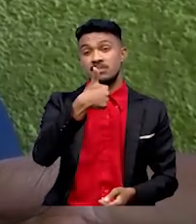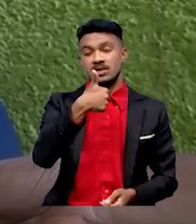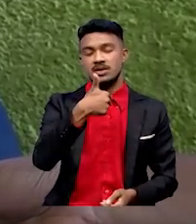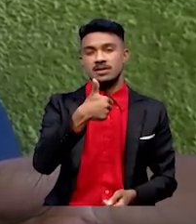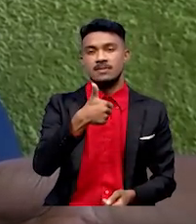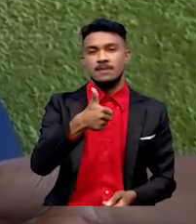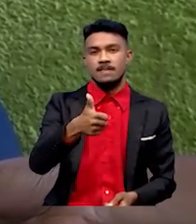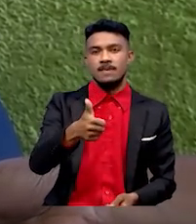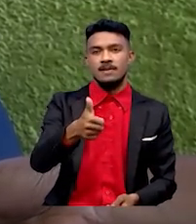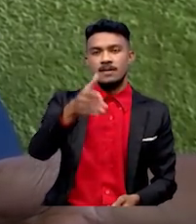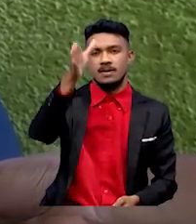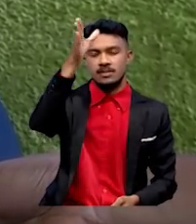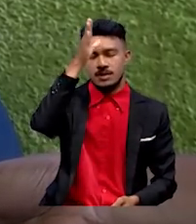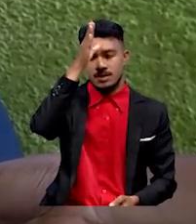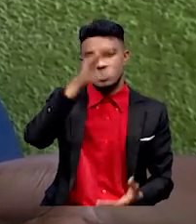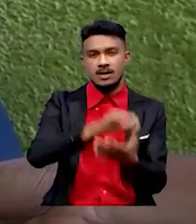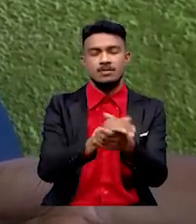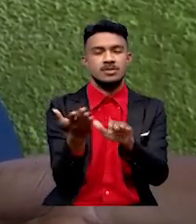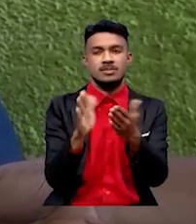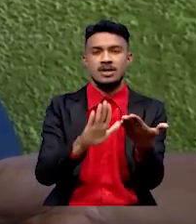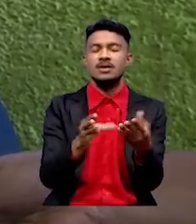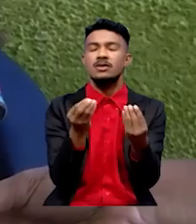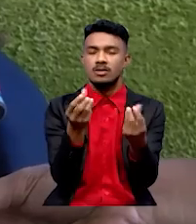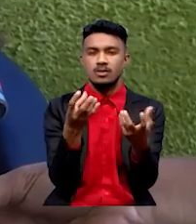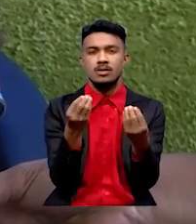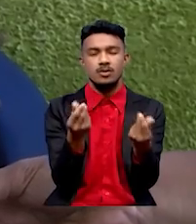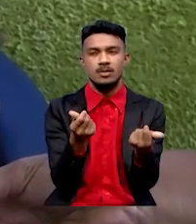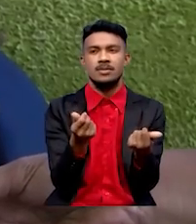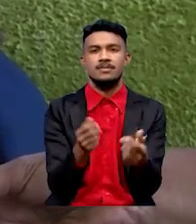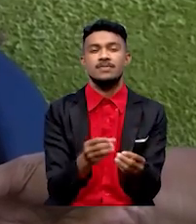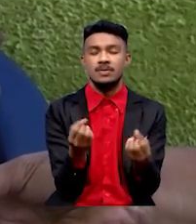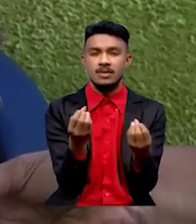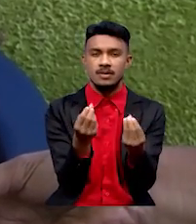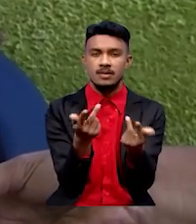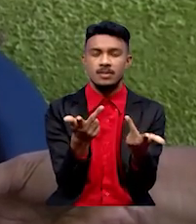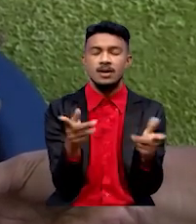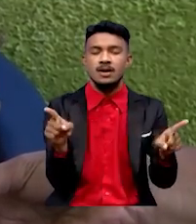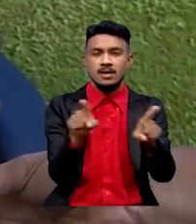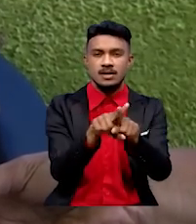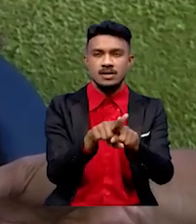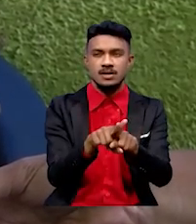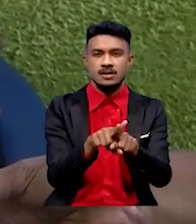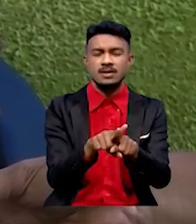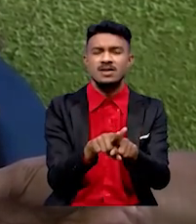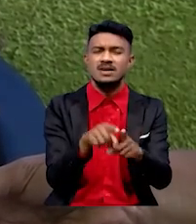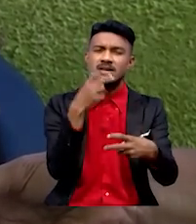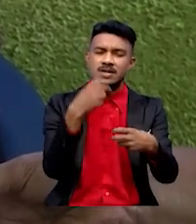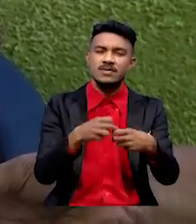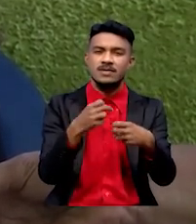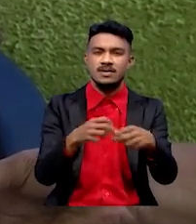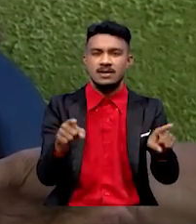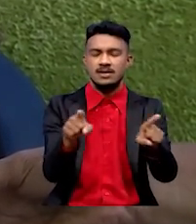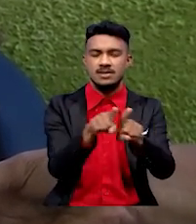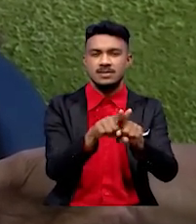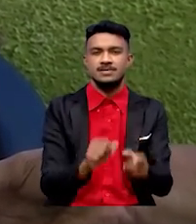ketua sus mate na nang sa itu ana dit makane ana are bansa deng aras kan sane be